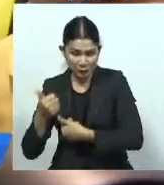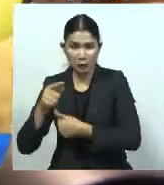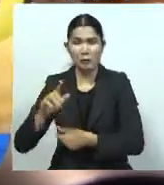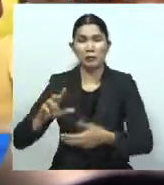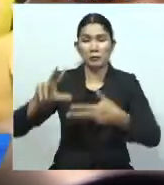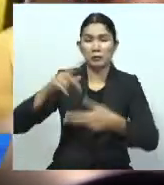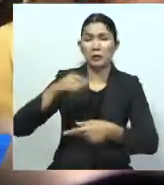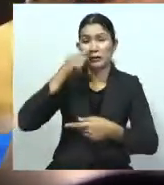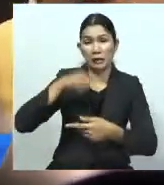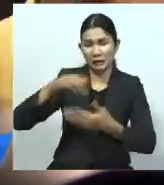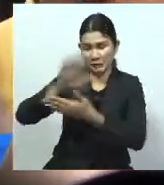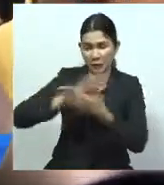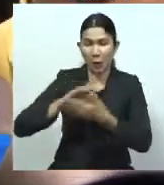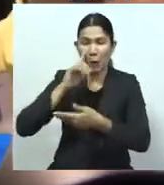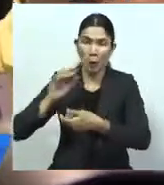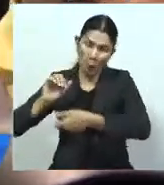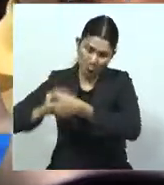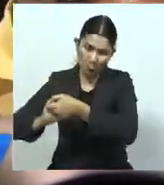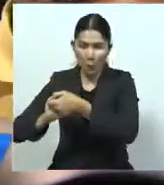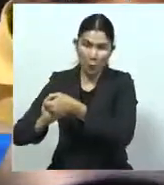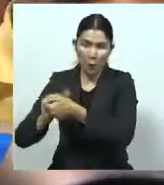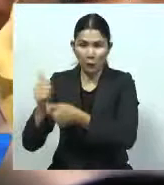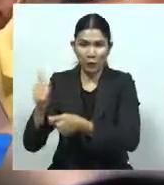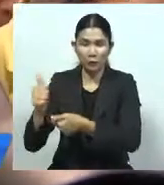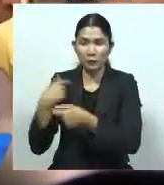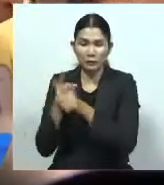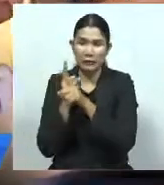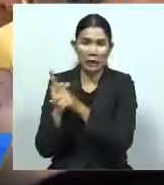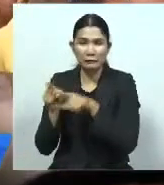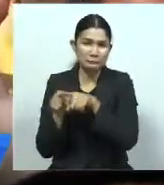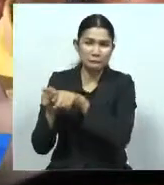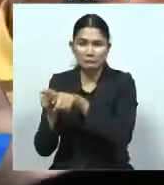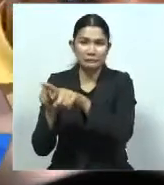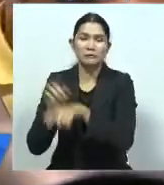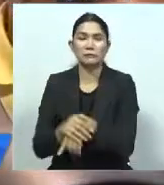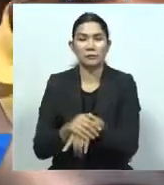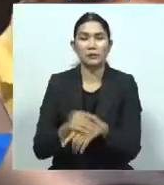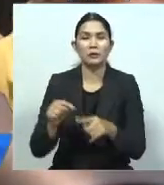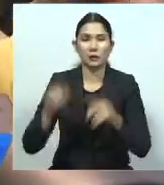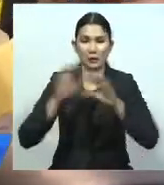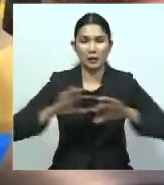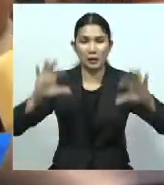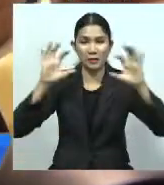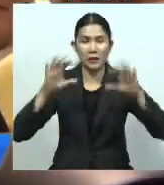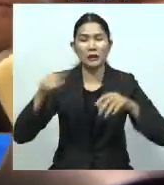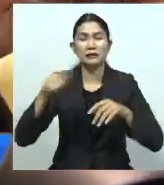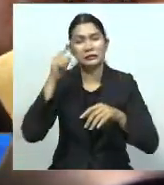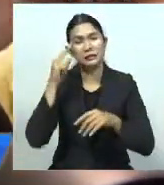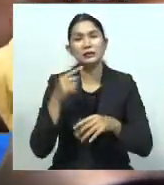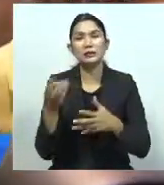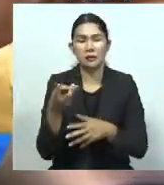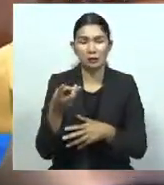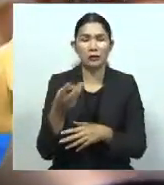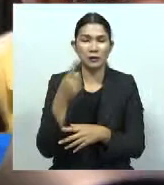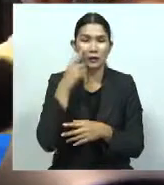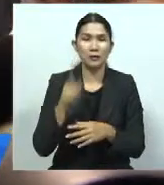ภูมิใจไทยก็ไปทางนั้นภูมิใจไทยไปทางไหนประชาธิปัตย์ก็จะไปทางนั้นด้วยเพราะถือว่าเป็นรัฐบาลเสียงข้างน้อยเนื่องจาก1ใน4เงื่อน